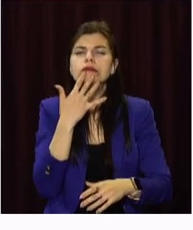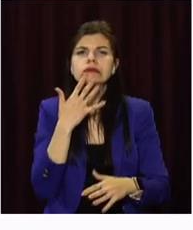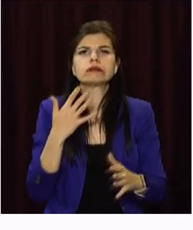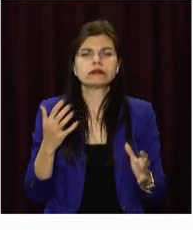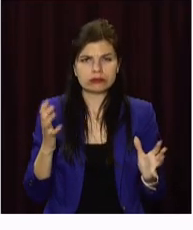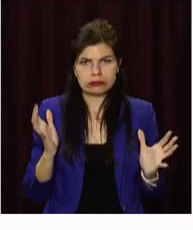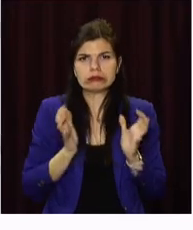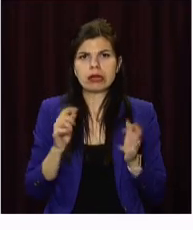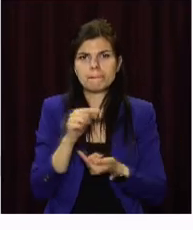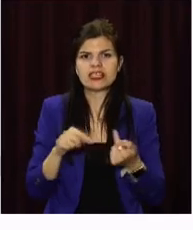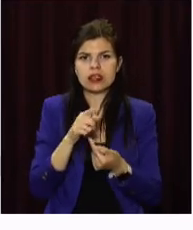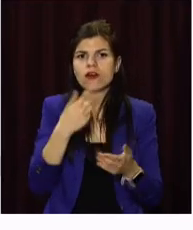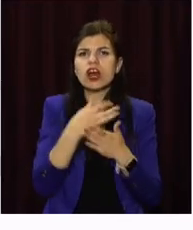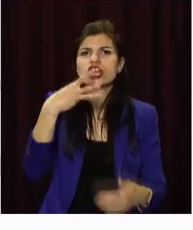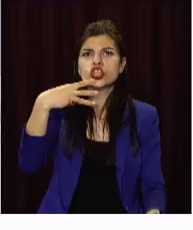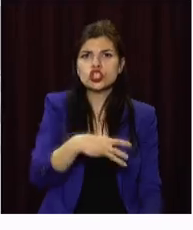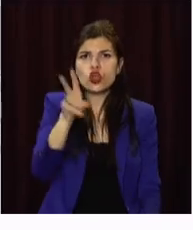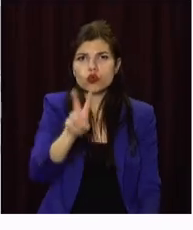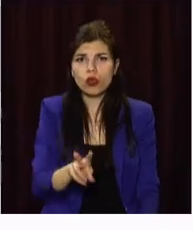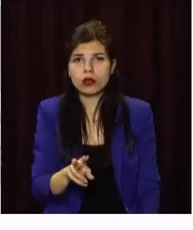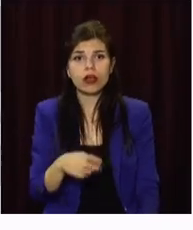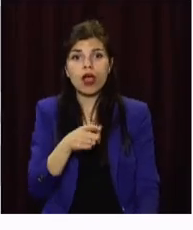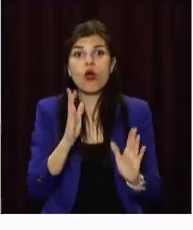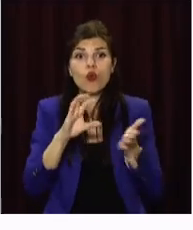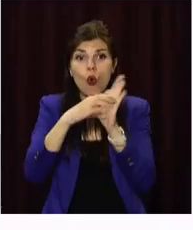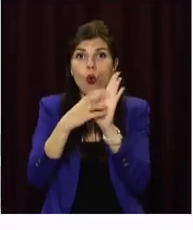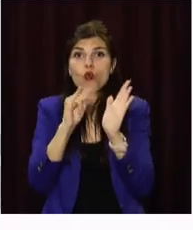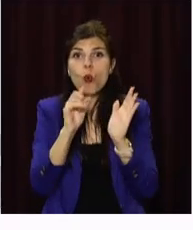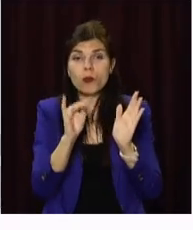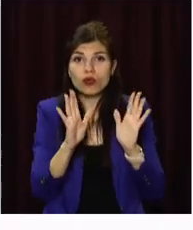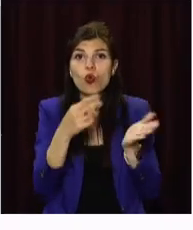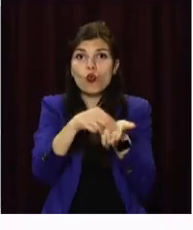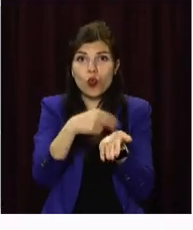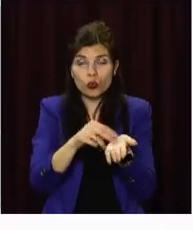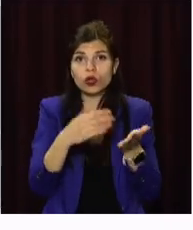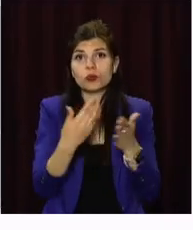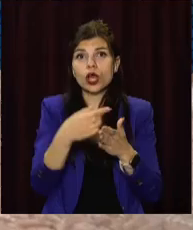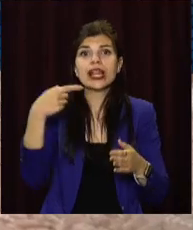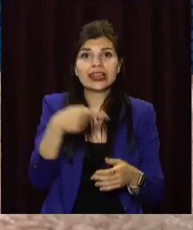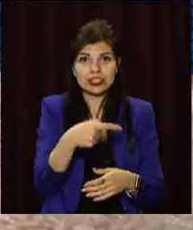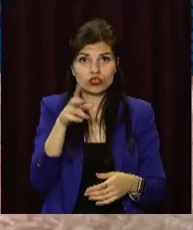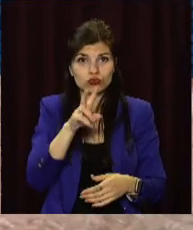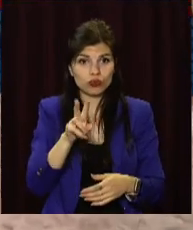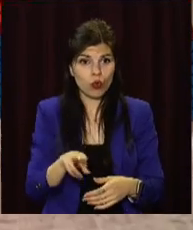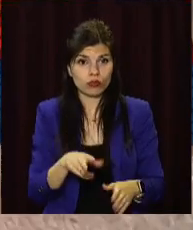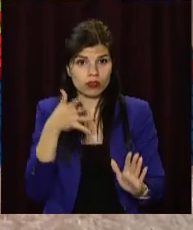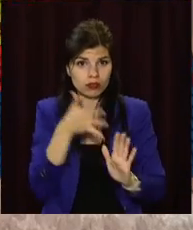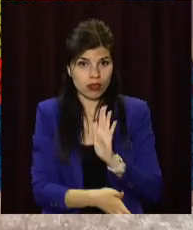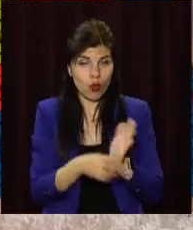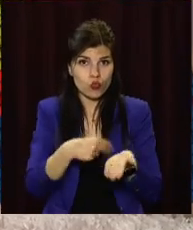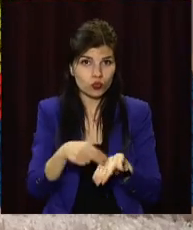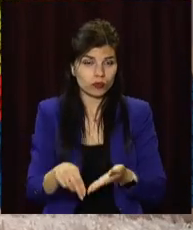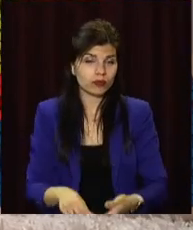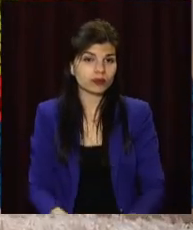Одна коштує майже 3 тисячі доларів. Бо лише набір кубиків обходиться автору у 1000 зелених.